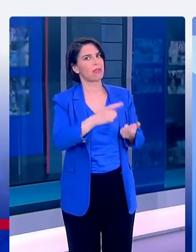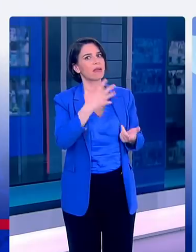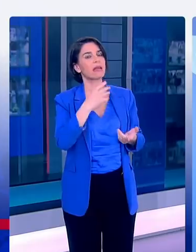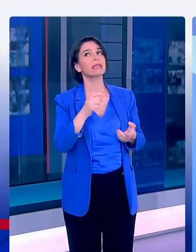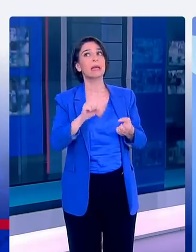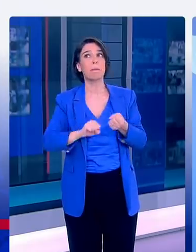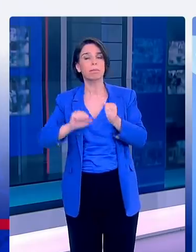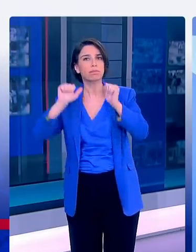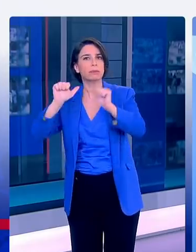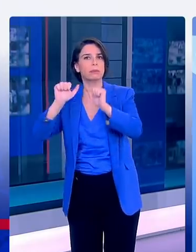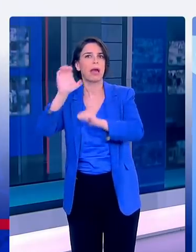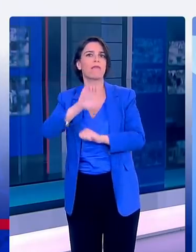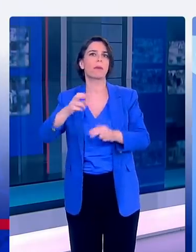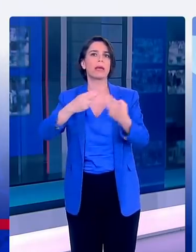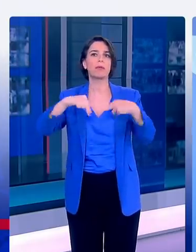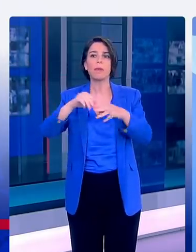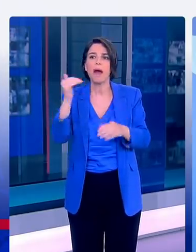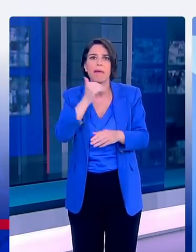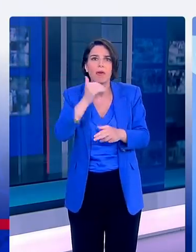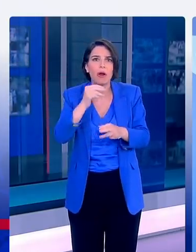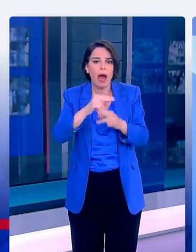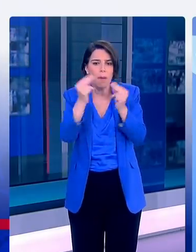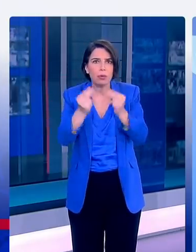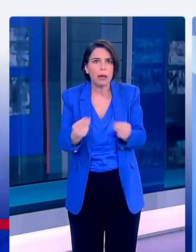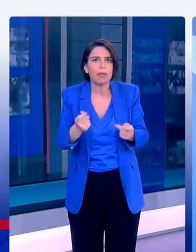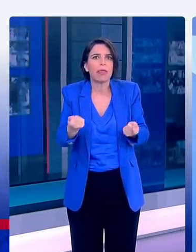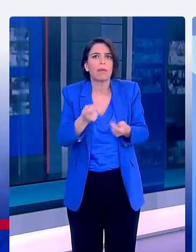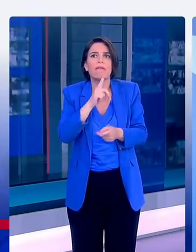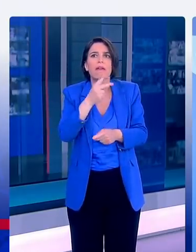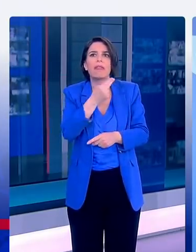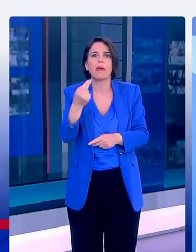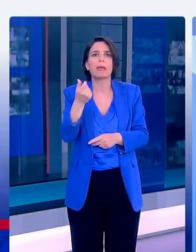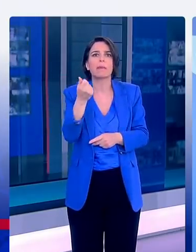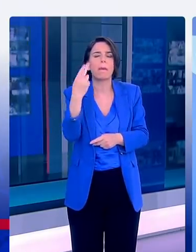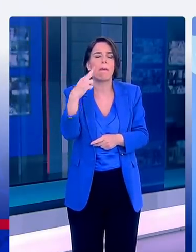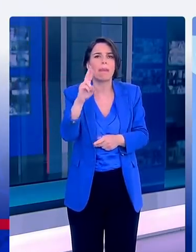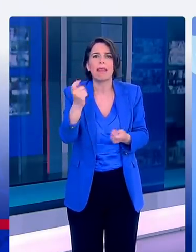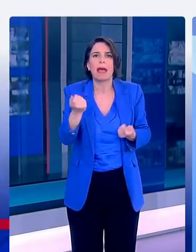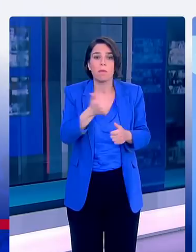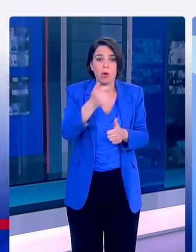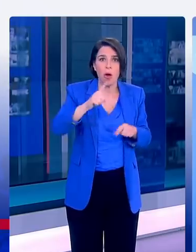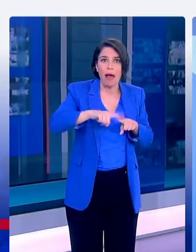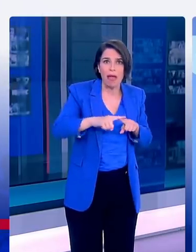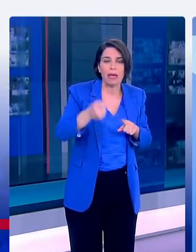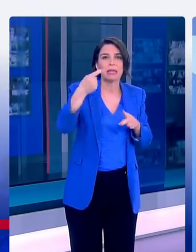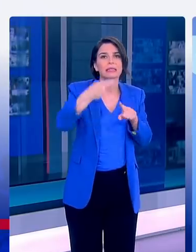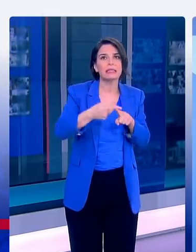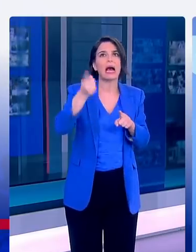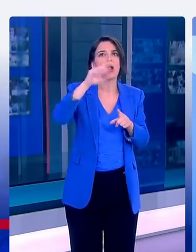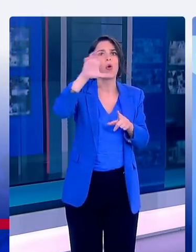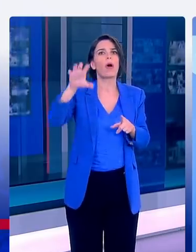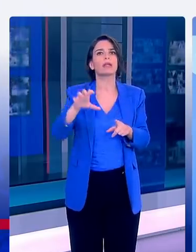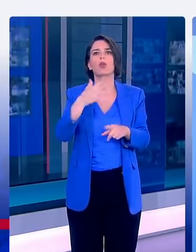Επιτροπή να καταλήξει συντομότερα παρά αργότερα σε παρεμβάσεις οι οποίες θα μας επιτρέψουν πολύ απλά να μην